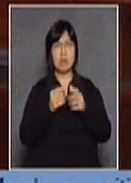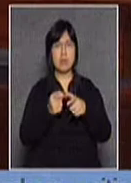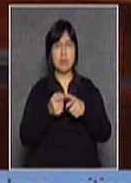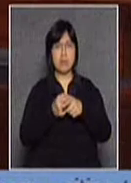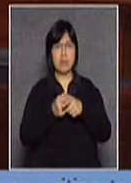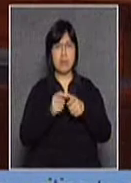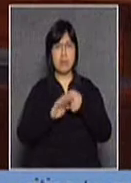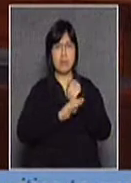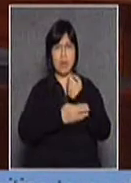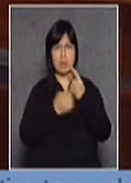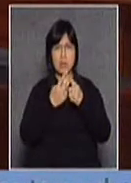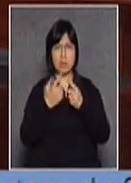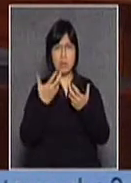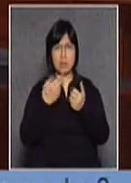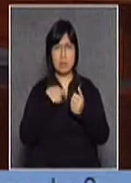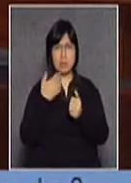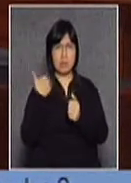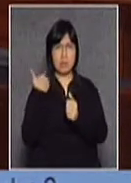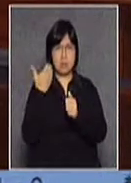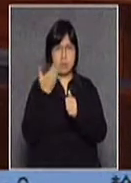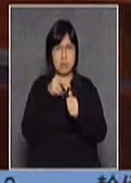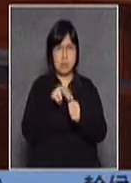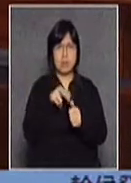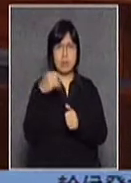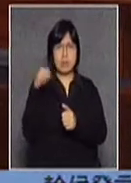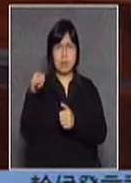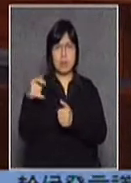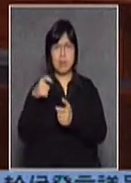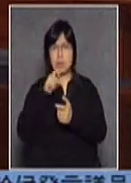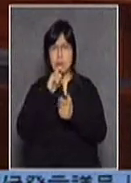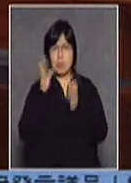其受託人不得持有媒體事